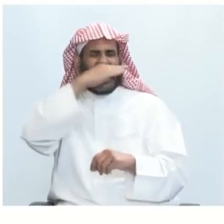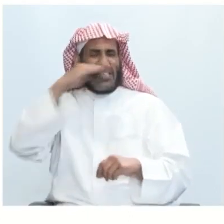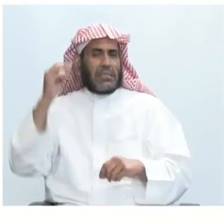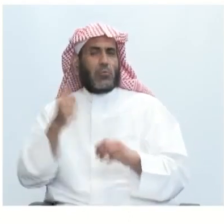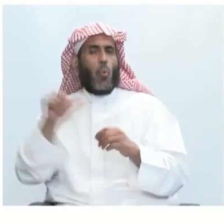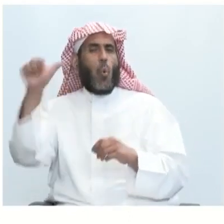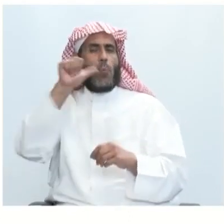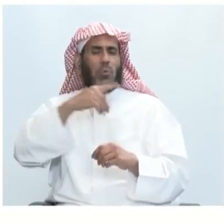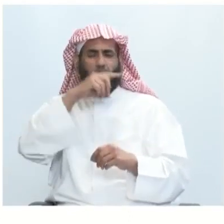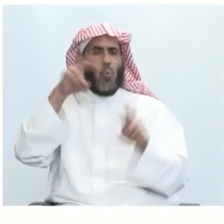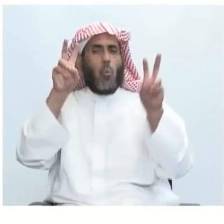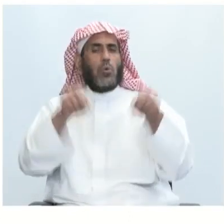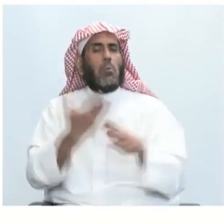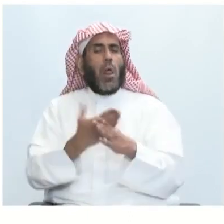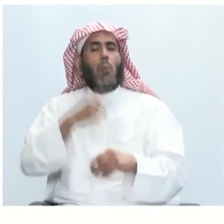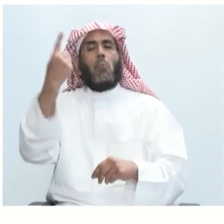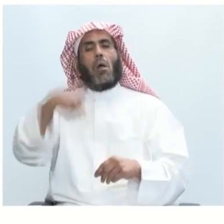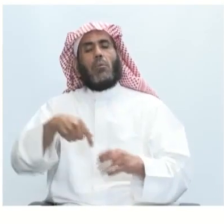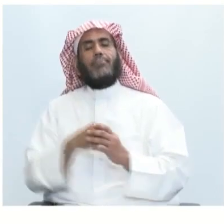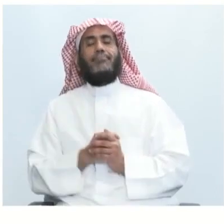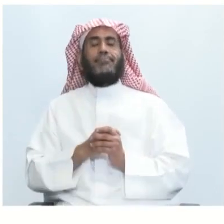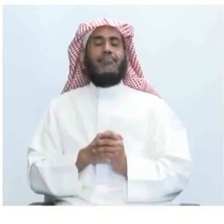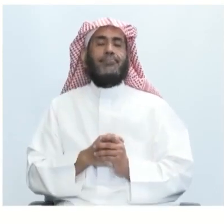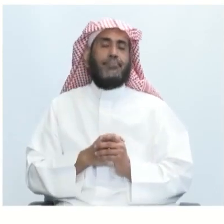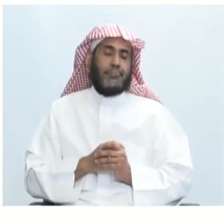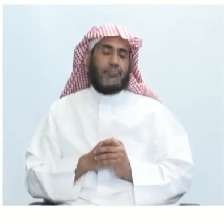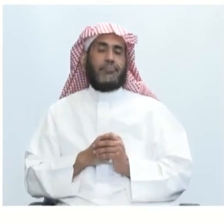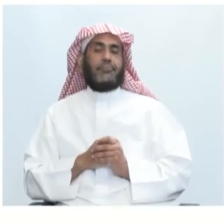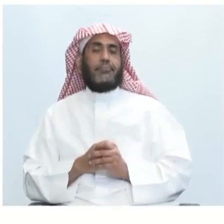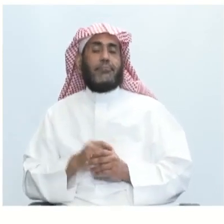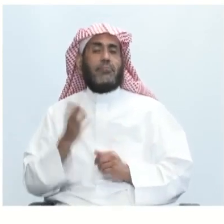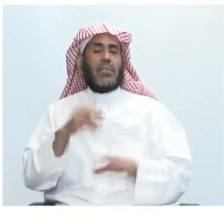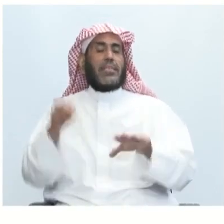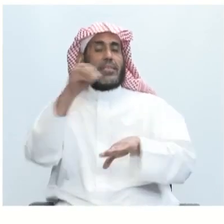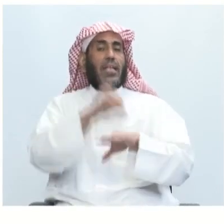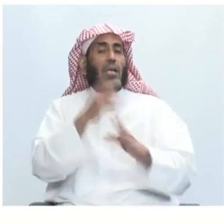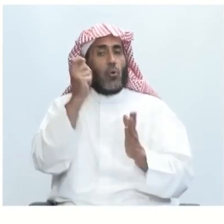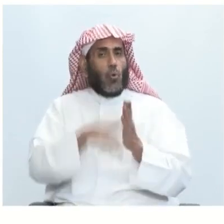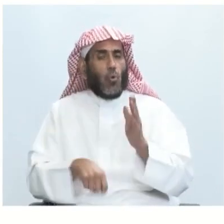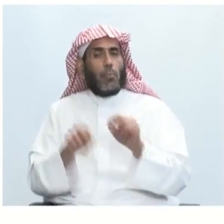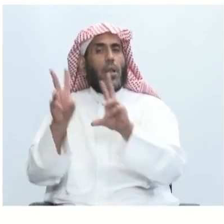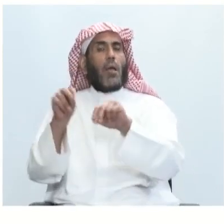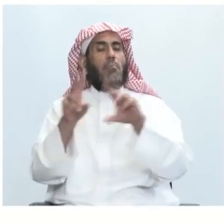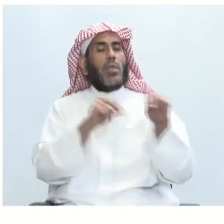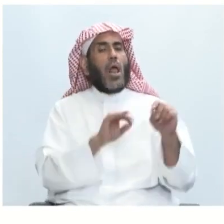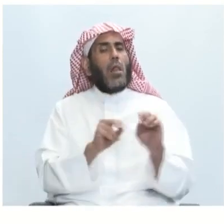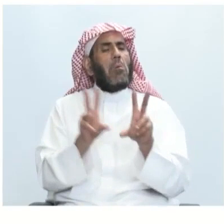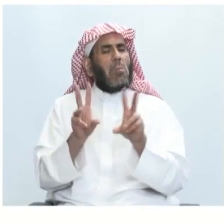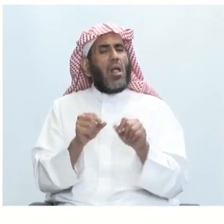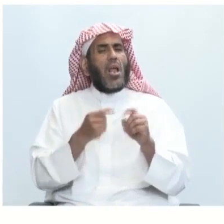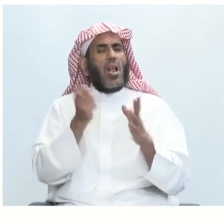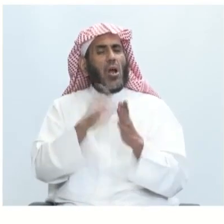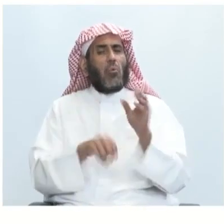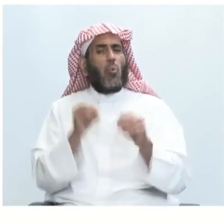تعاطي المسكرات لانها محرمه طيب نقل الحكم الى مثال مشابه في العله مثال